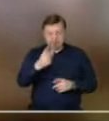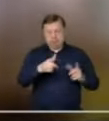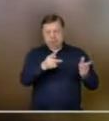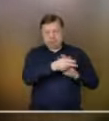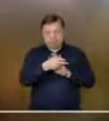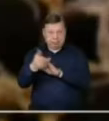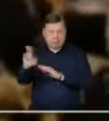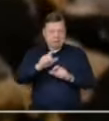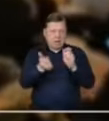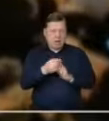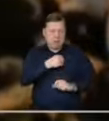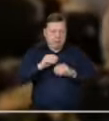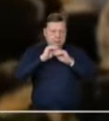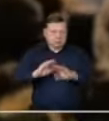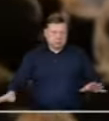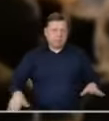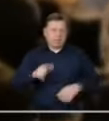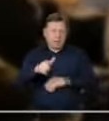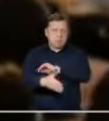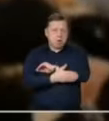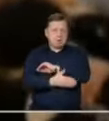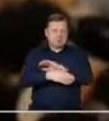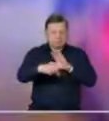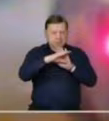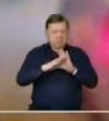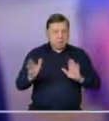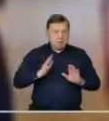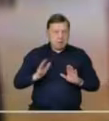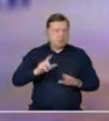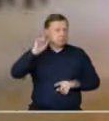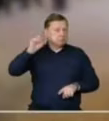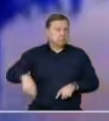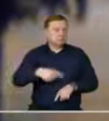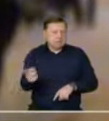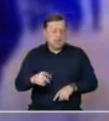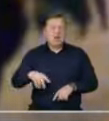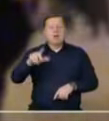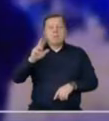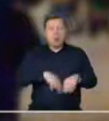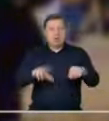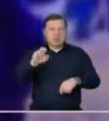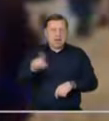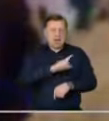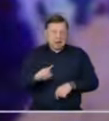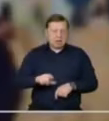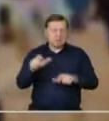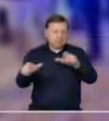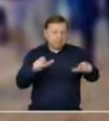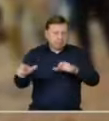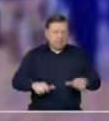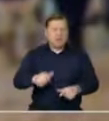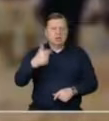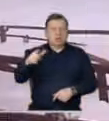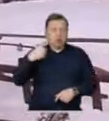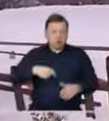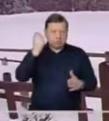całą Polskę. Wielu turystów w Zakopanem łamało podstawowe zasady bezpieczeństwa. Policjanci interweniowali ponad 300 razy. Ponad 100 osób ukarano mandatami za